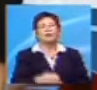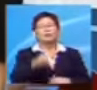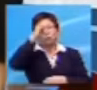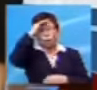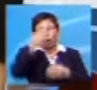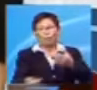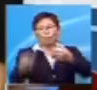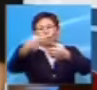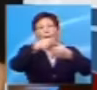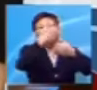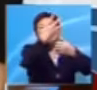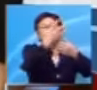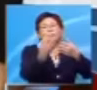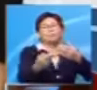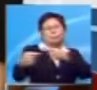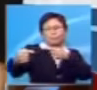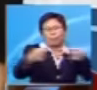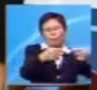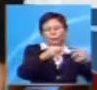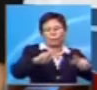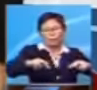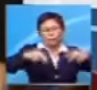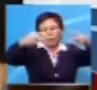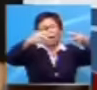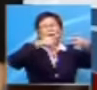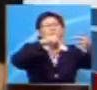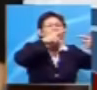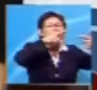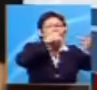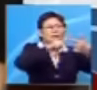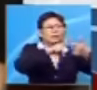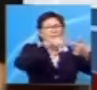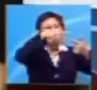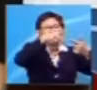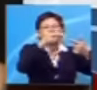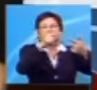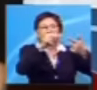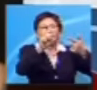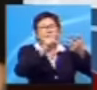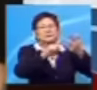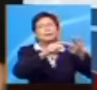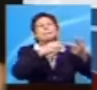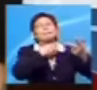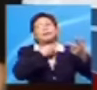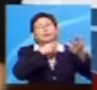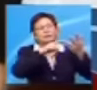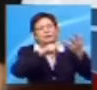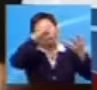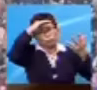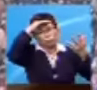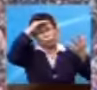jdt melengkapkan empat pasukan yang akan beraksi di separuh akhir iaitu Kedah pkns dan